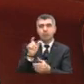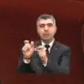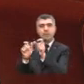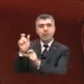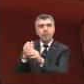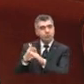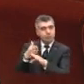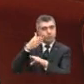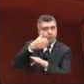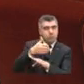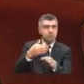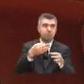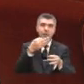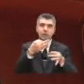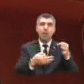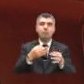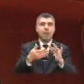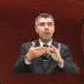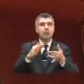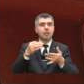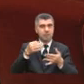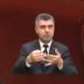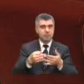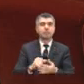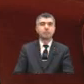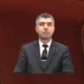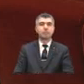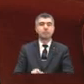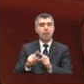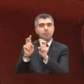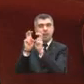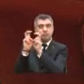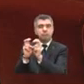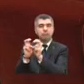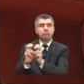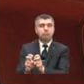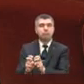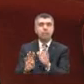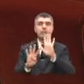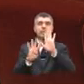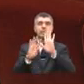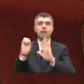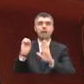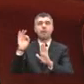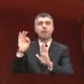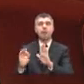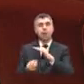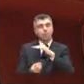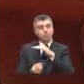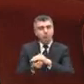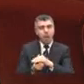عالم القضاء وعدم العداله. الرقمنه غادي تقلص ب 90% هذه العلاقات ديال الفساد اللي كتكون